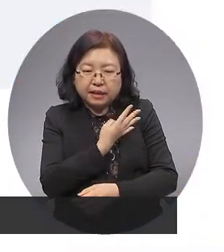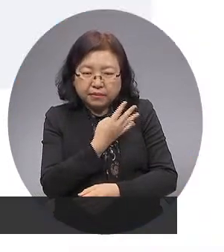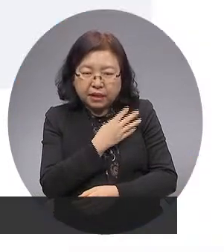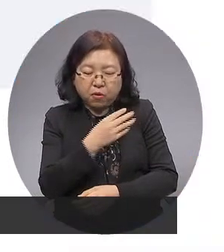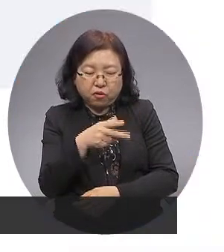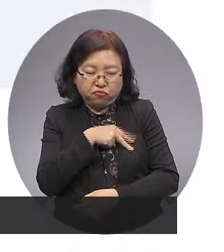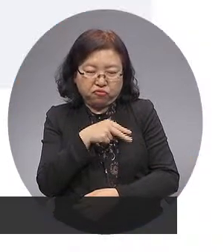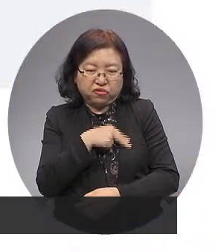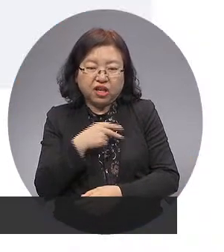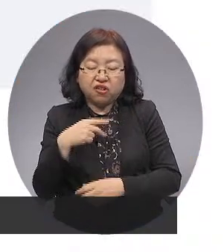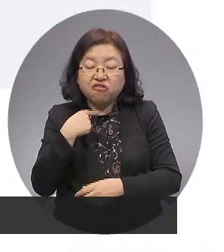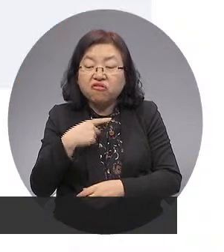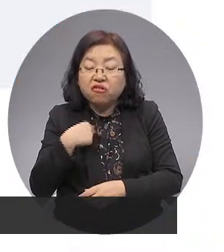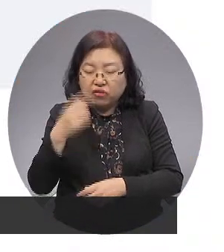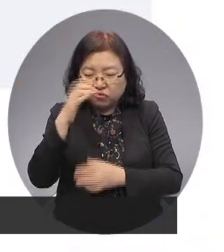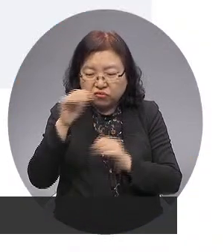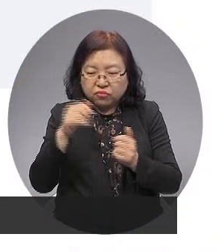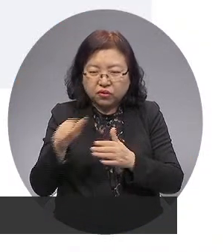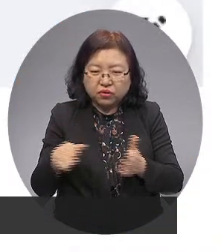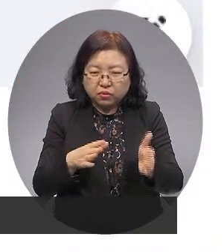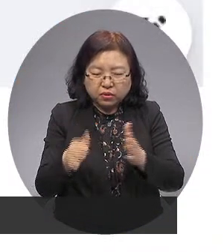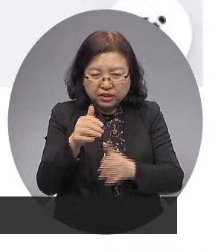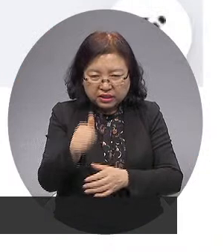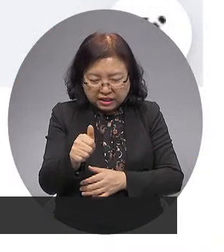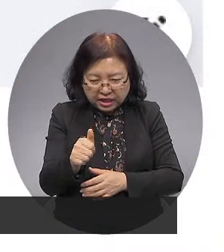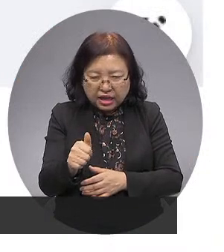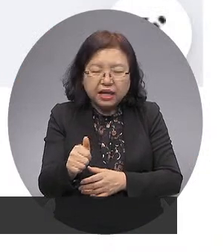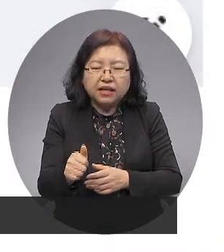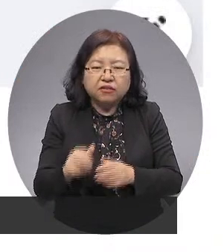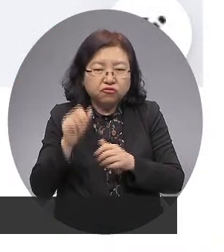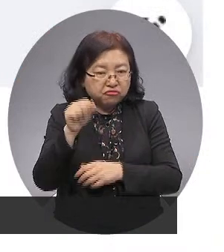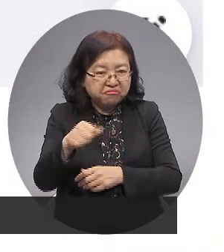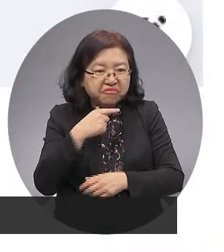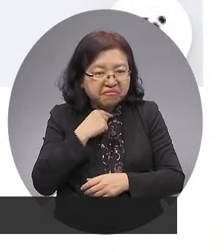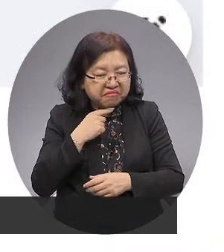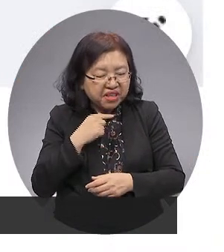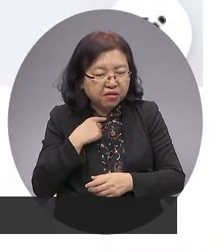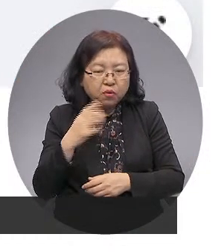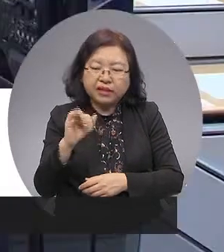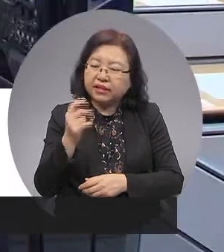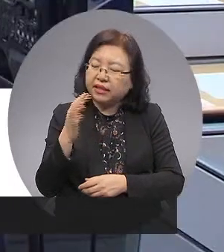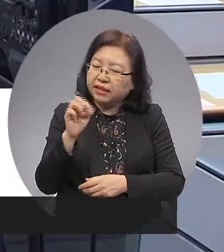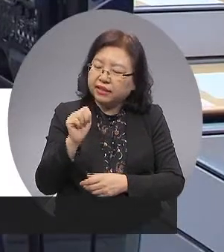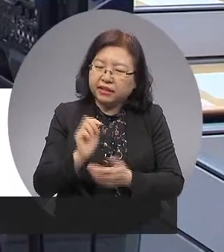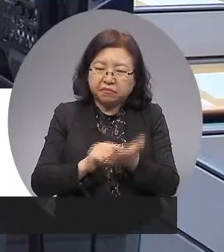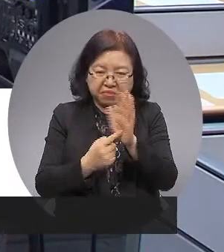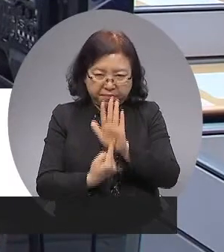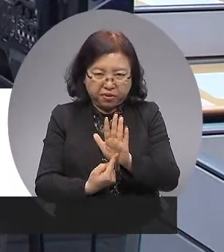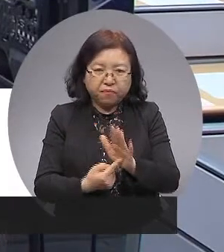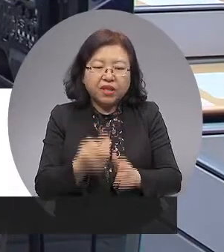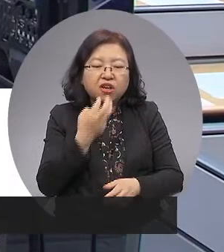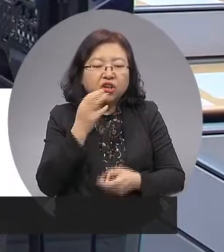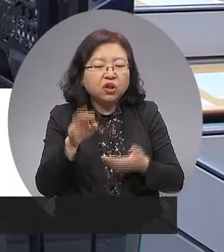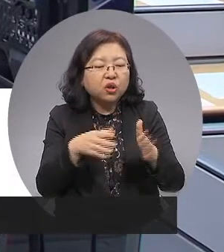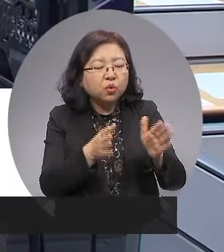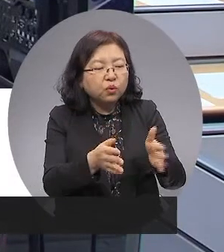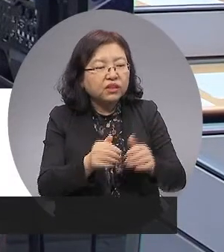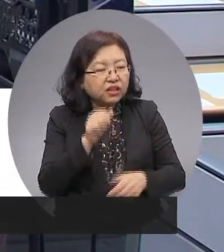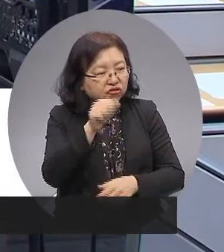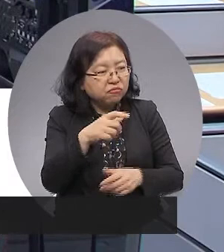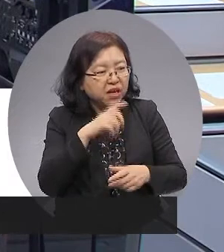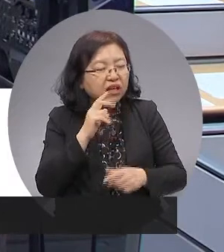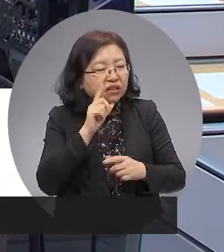의원이 충북도지사 출마를 SNS로 발표했습니다. 경기도지사 출마를 선언한 뒤